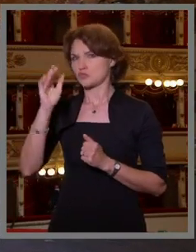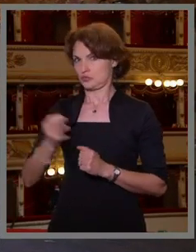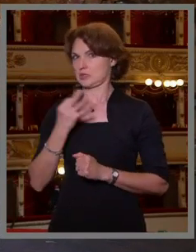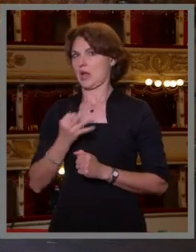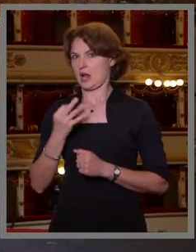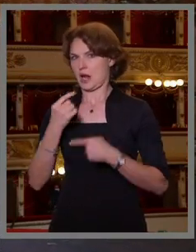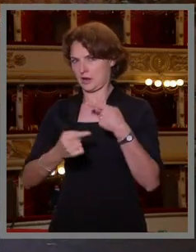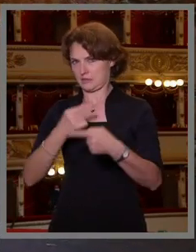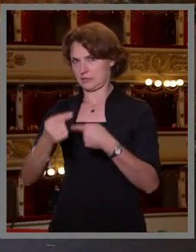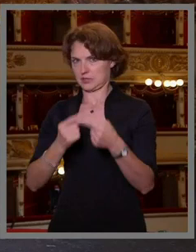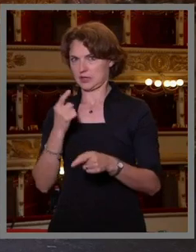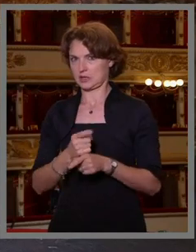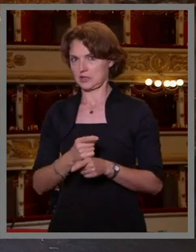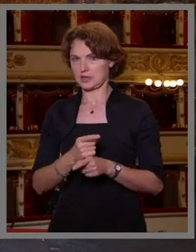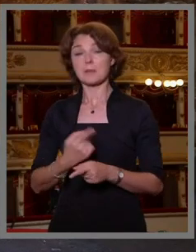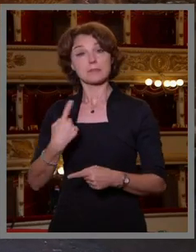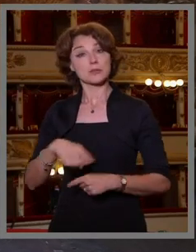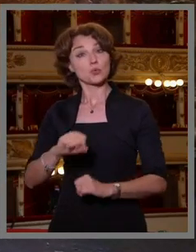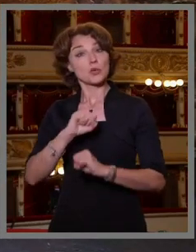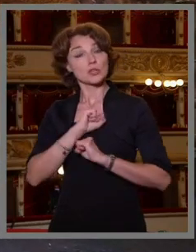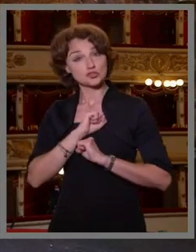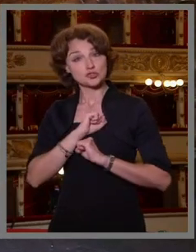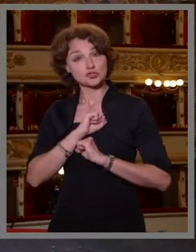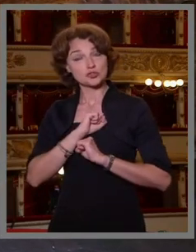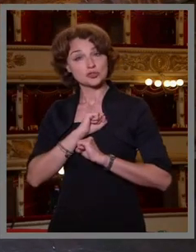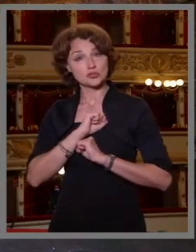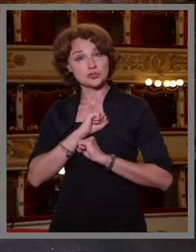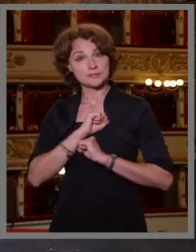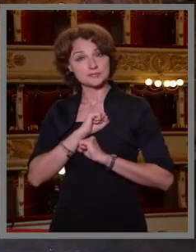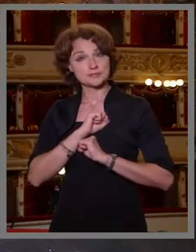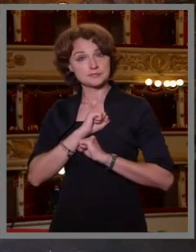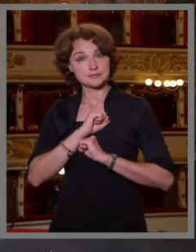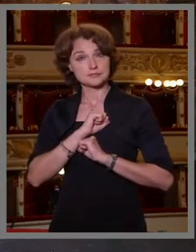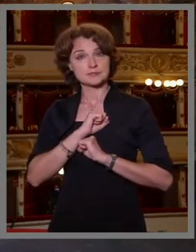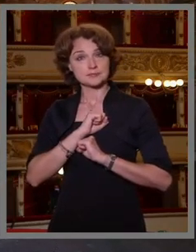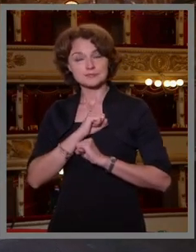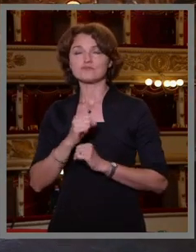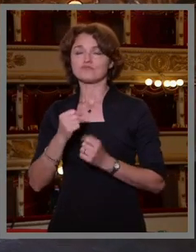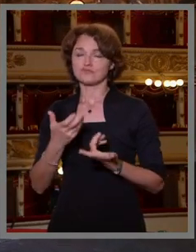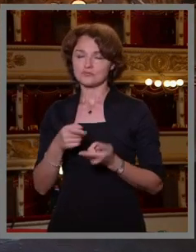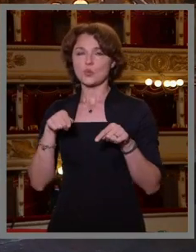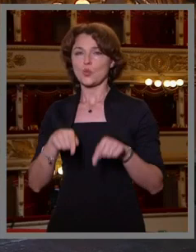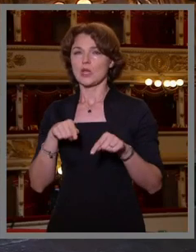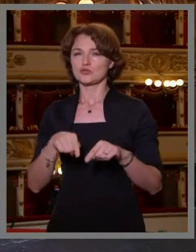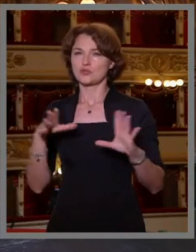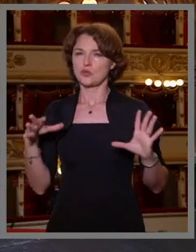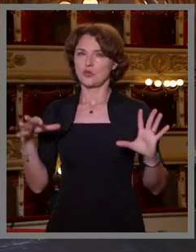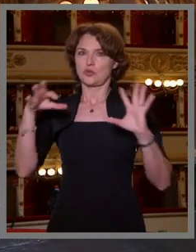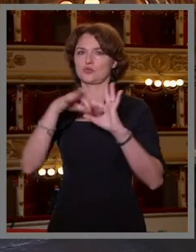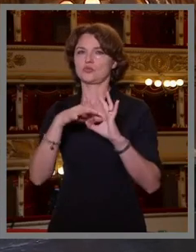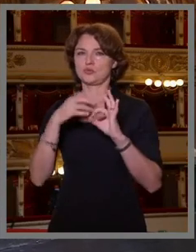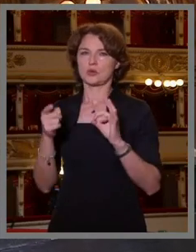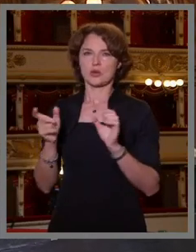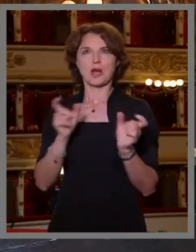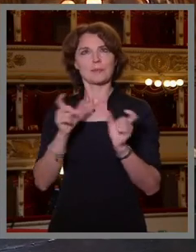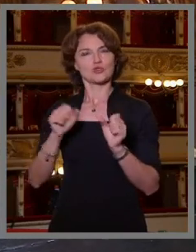questo che credo che questo connubio e questa relazione storica tra